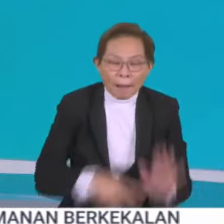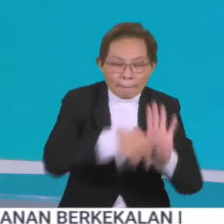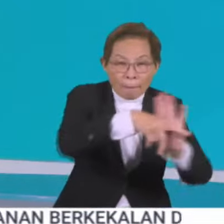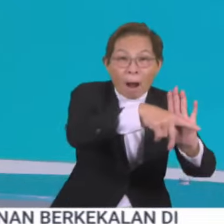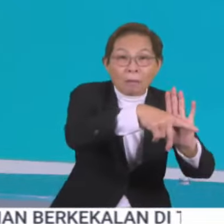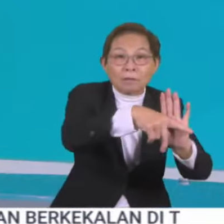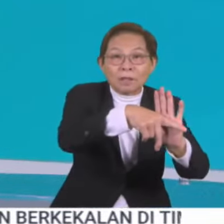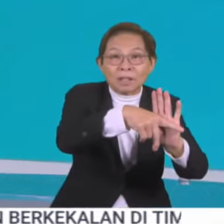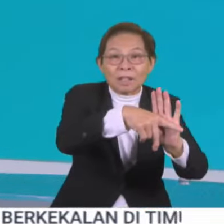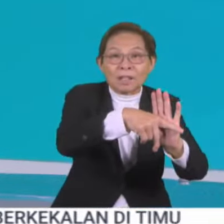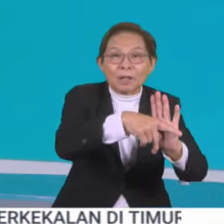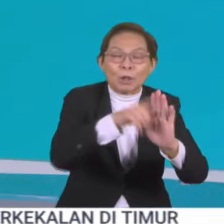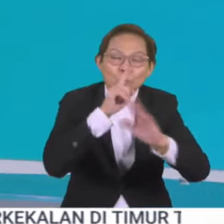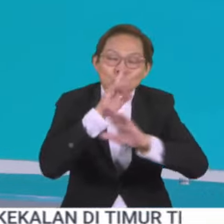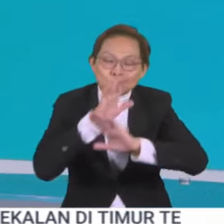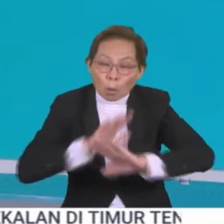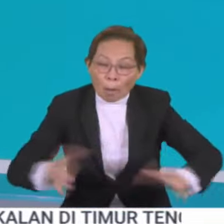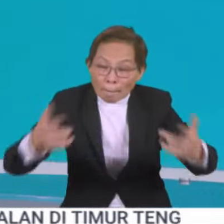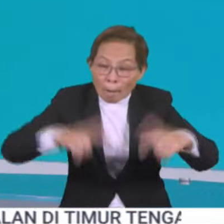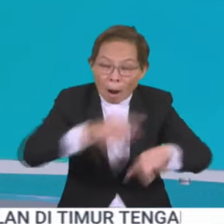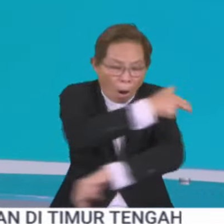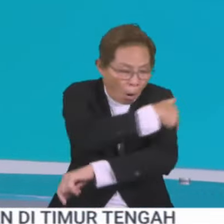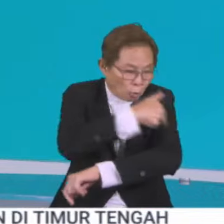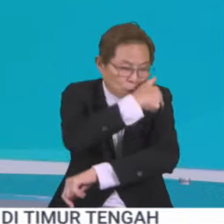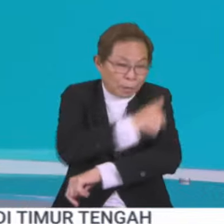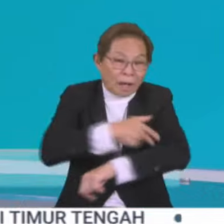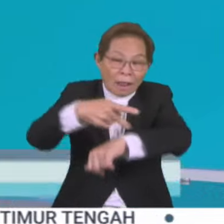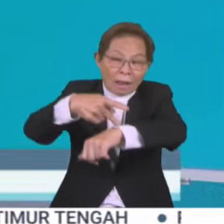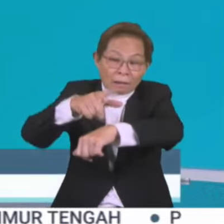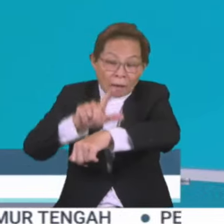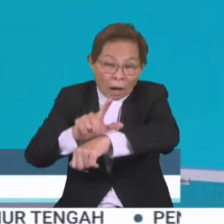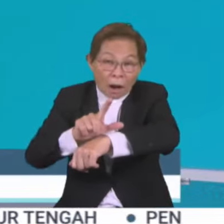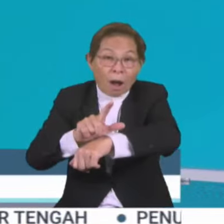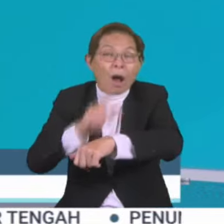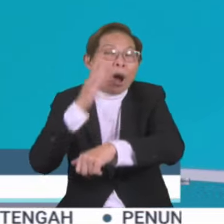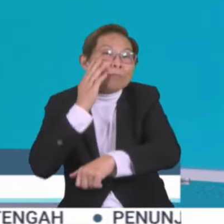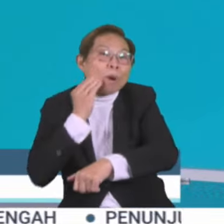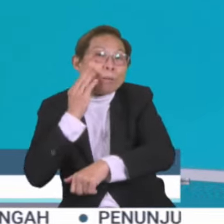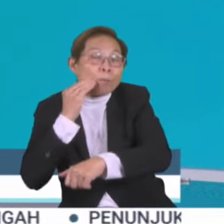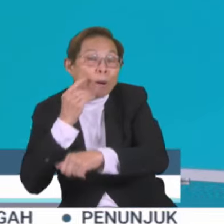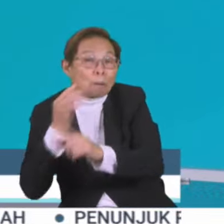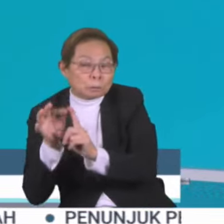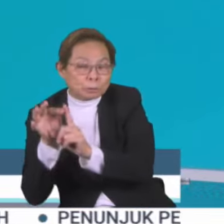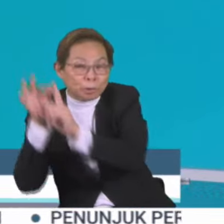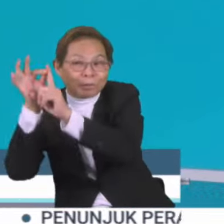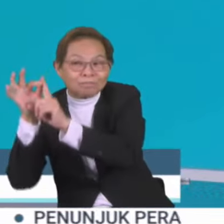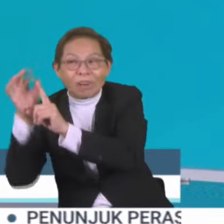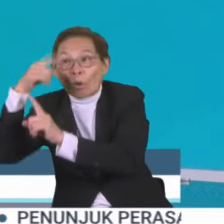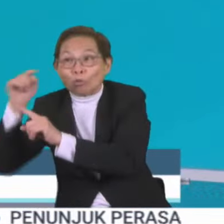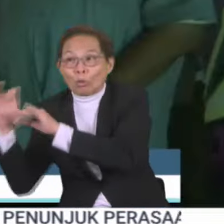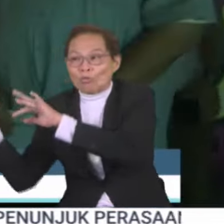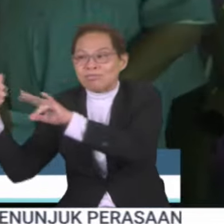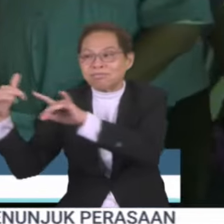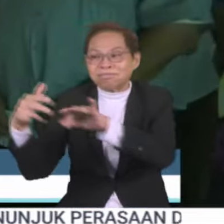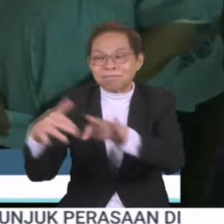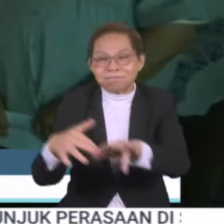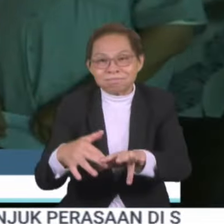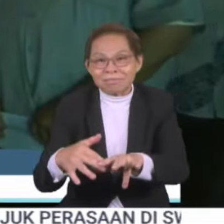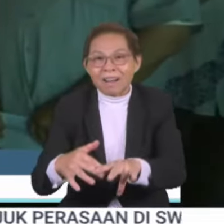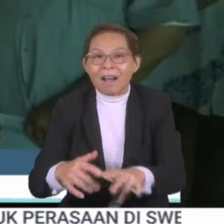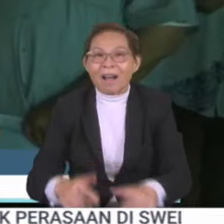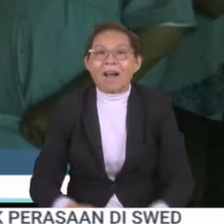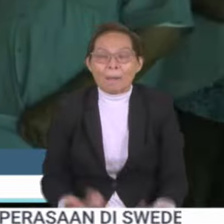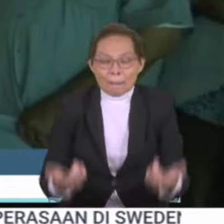Pameran sunyi yang kini berlangsung di Hospital Lama Kuah Langkawi memberi pengalaman berbeza kepada pengunjung.